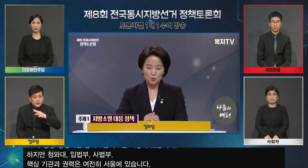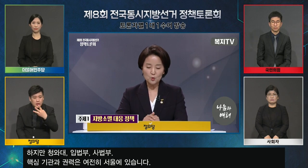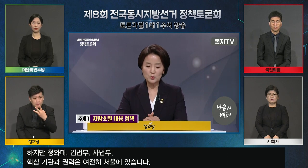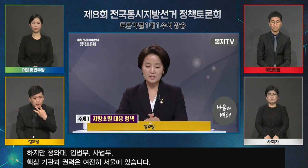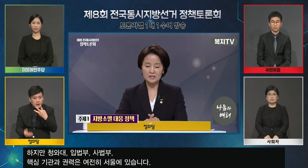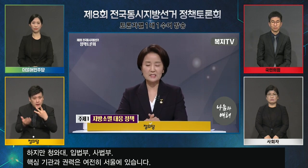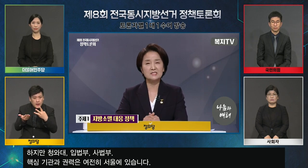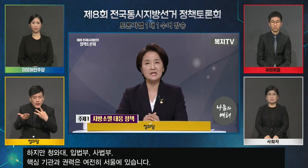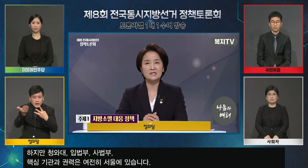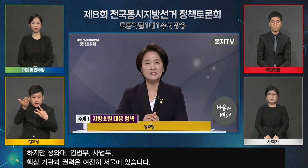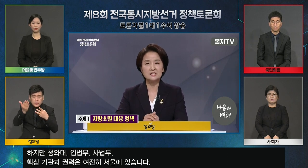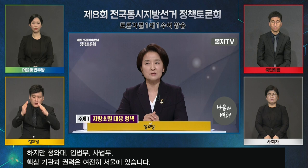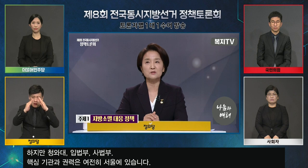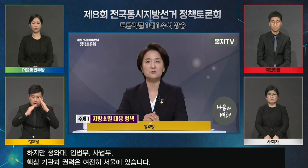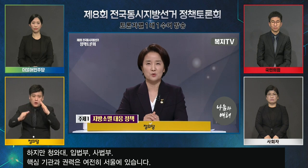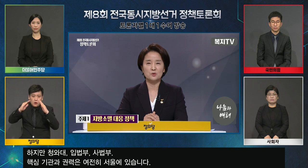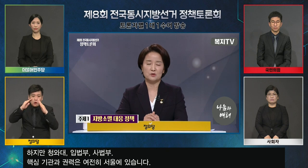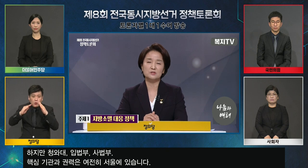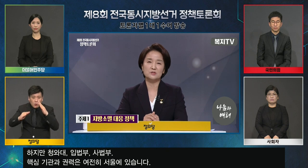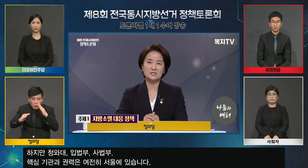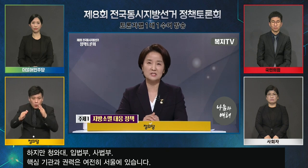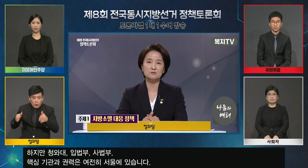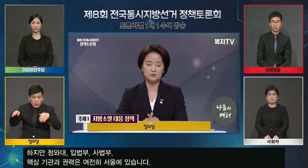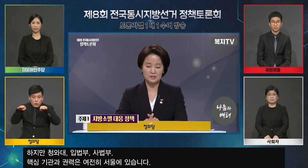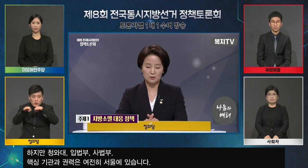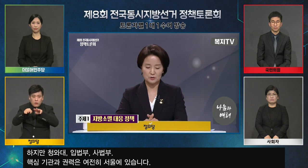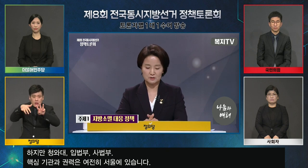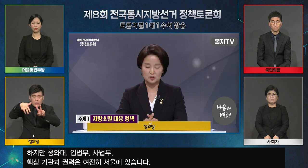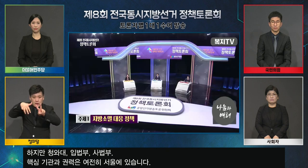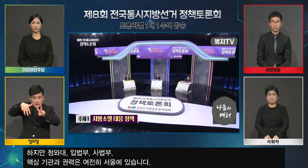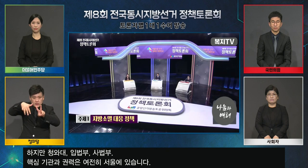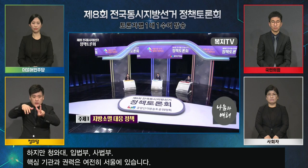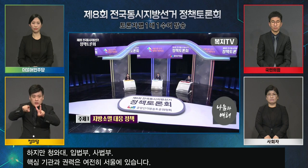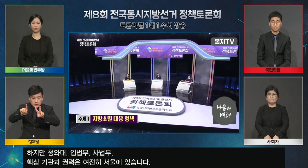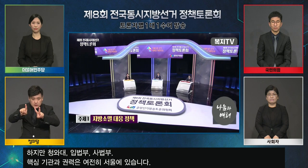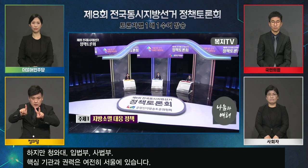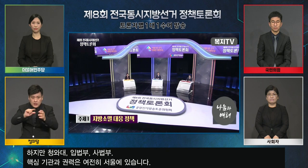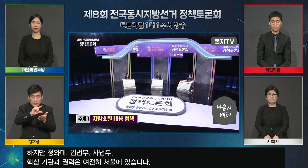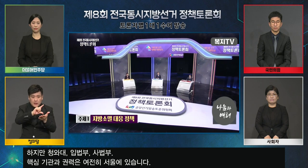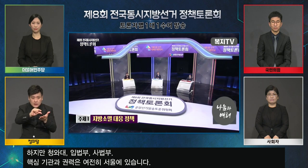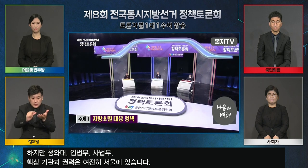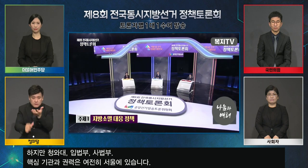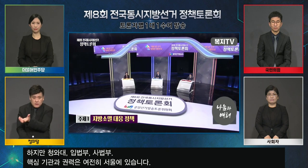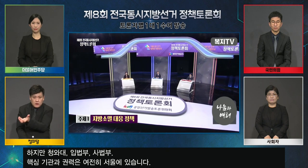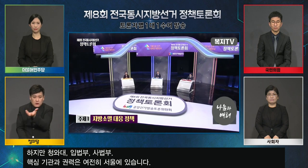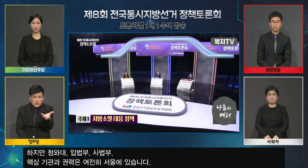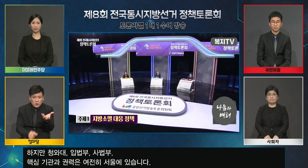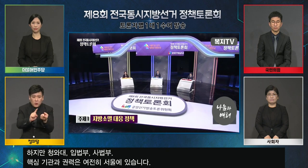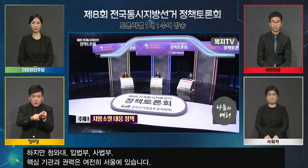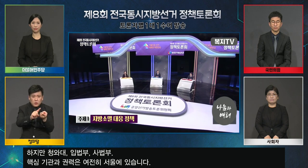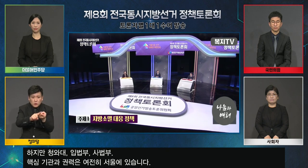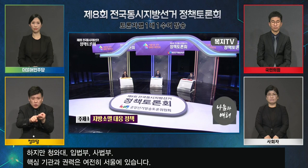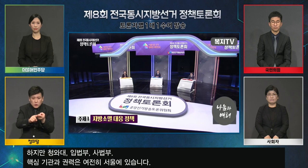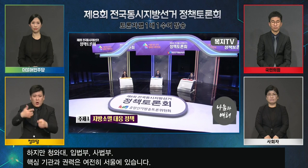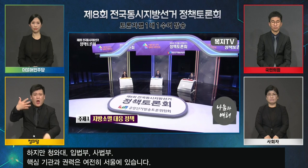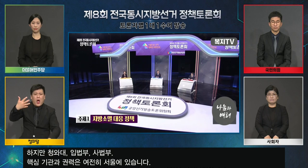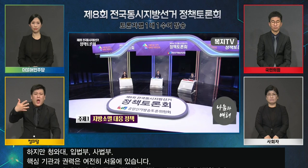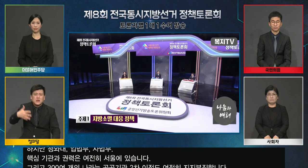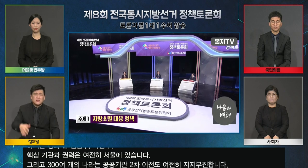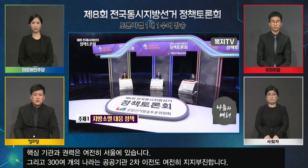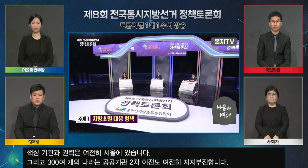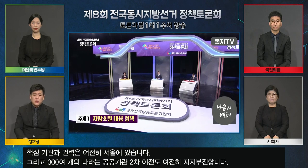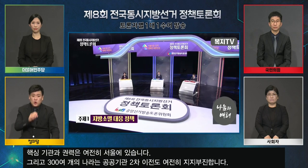공공기관 2차 이전도 여전히 지지부진합니다. 또 좋은 일자리도